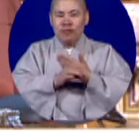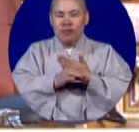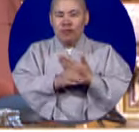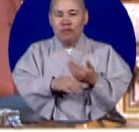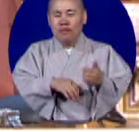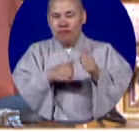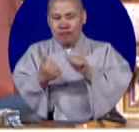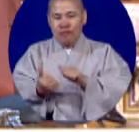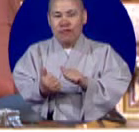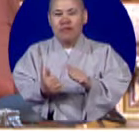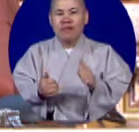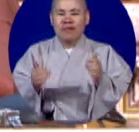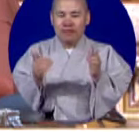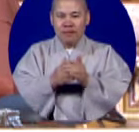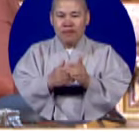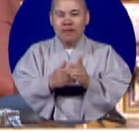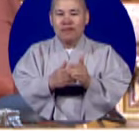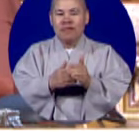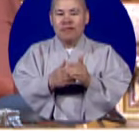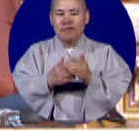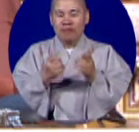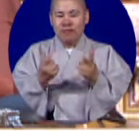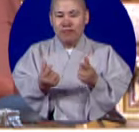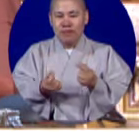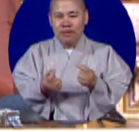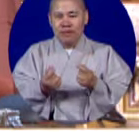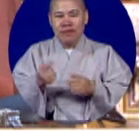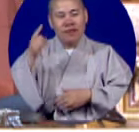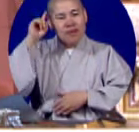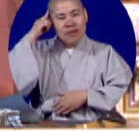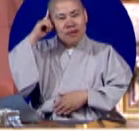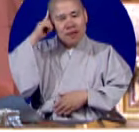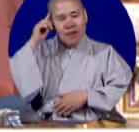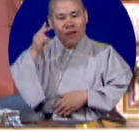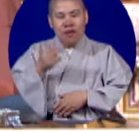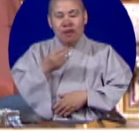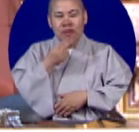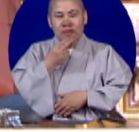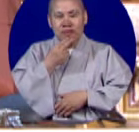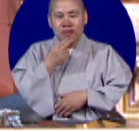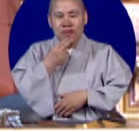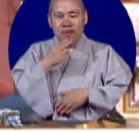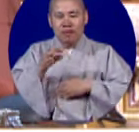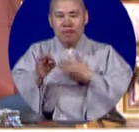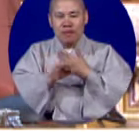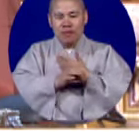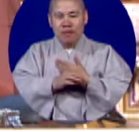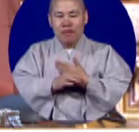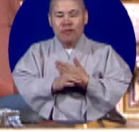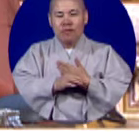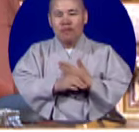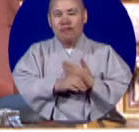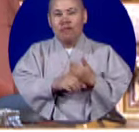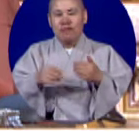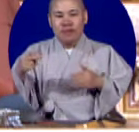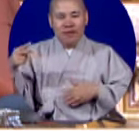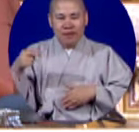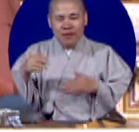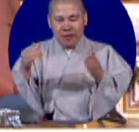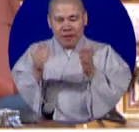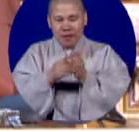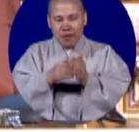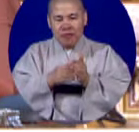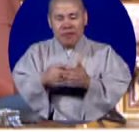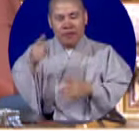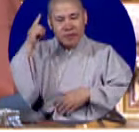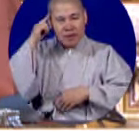체온이 식으면 끝나는 겁니다. 또 의식이 없어져서 깜깜하면 끝나는 거예요. 이제